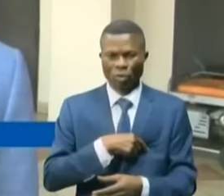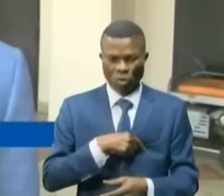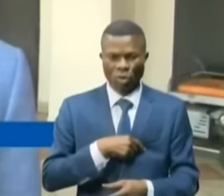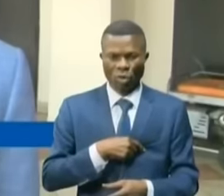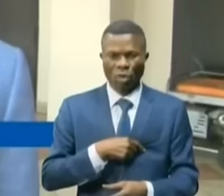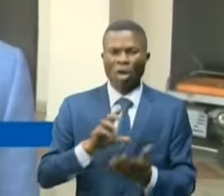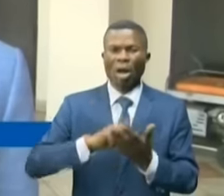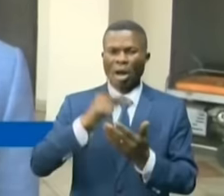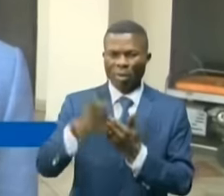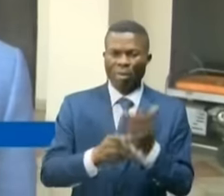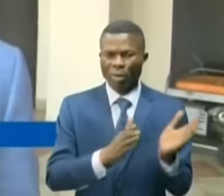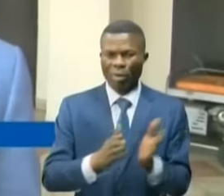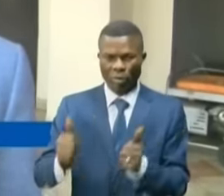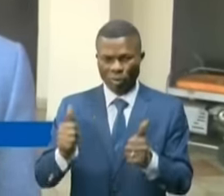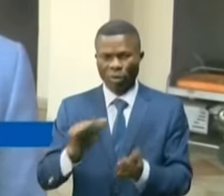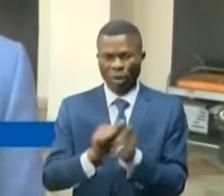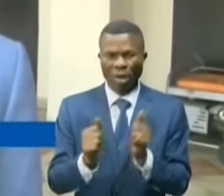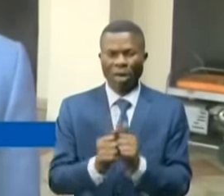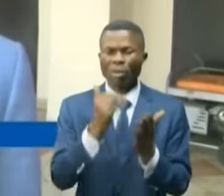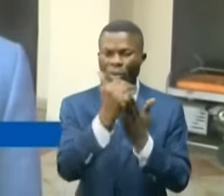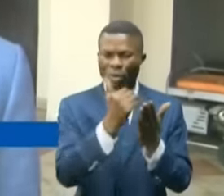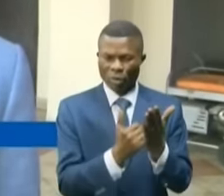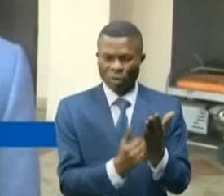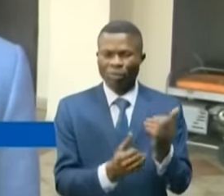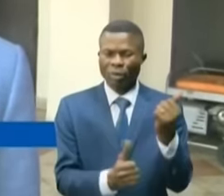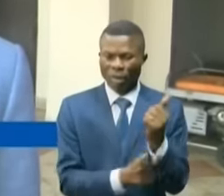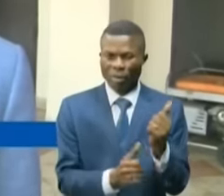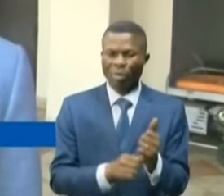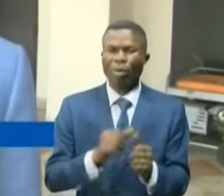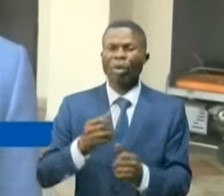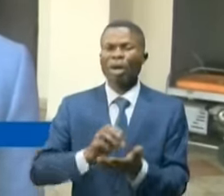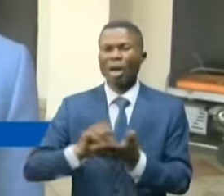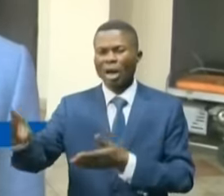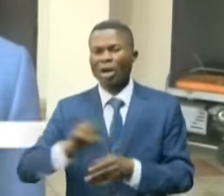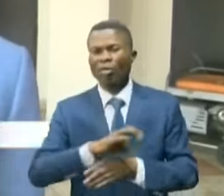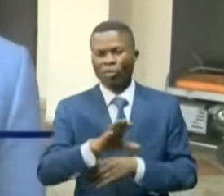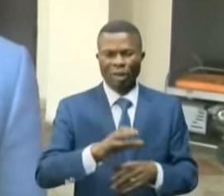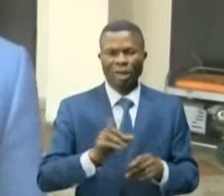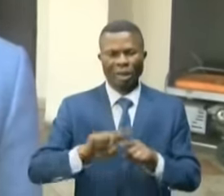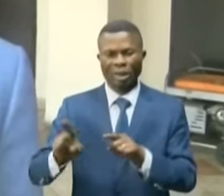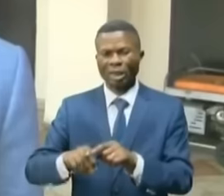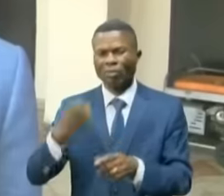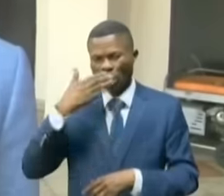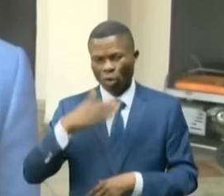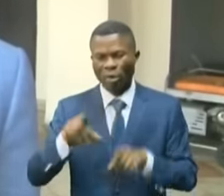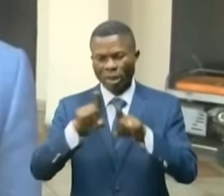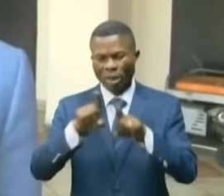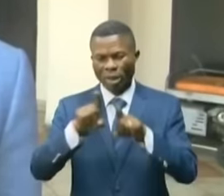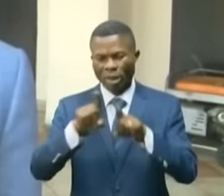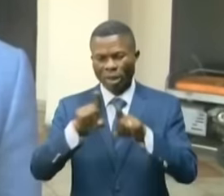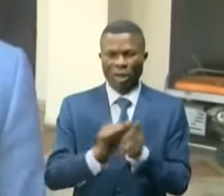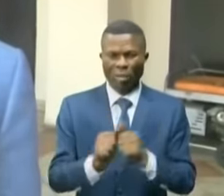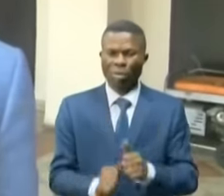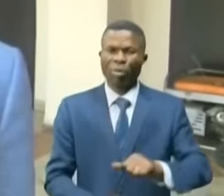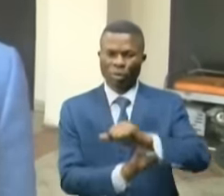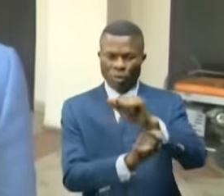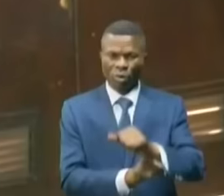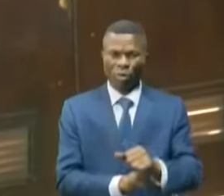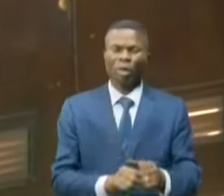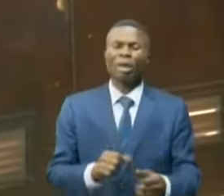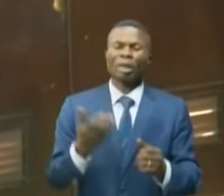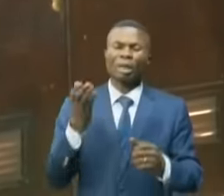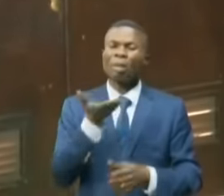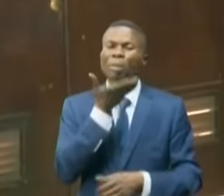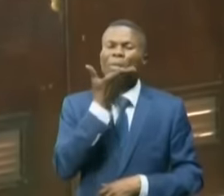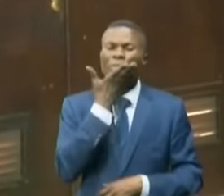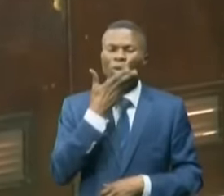bonne programmation en termes de recrutement, d'affectation et pourquoi pas en termes d'accompagnement à la retraite.